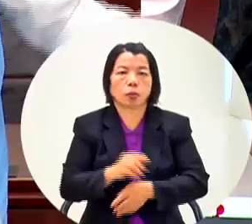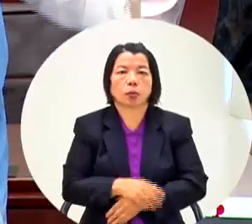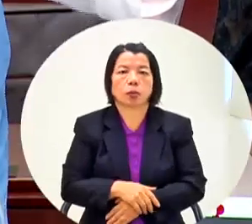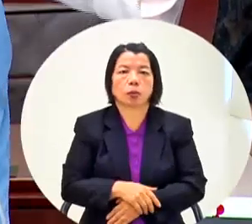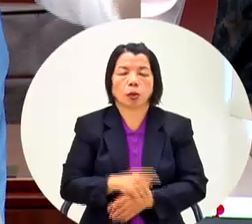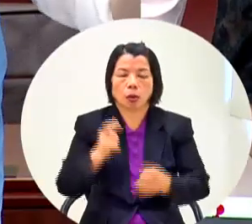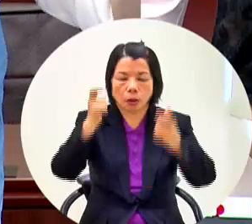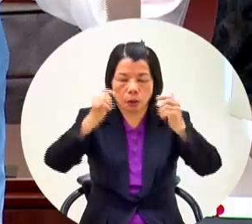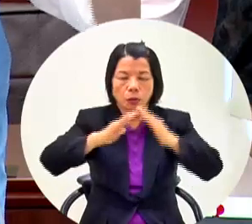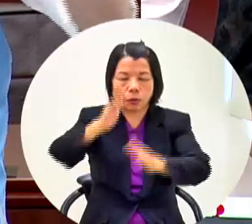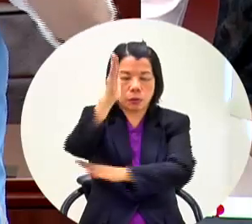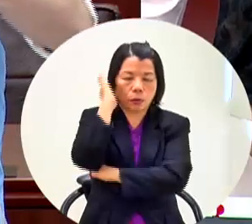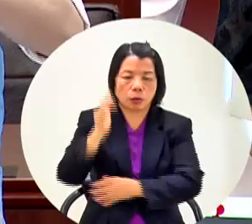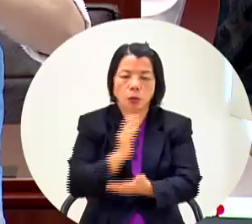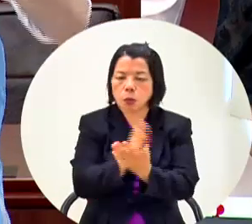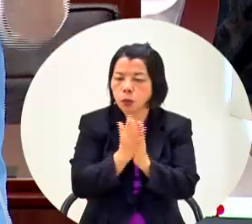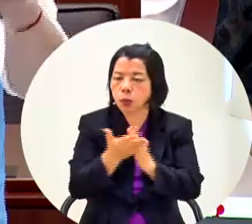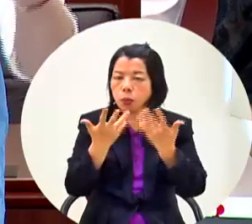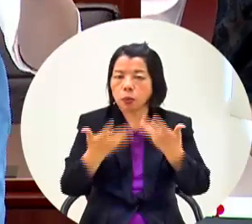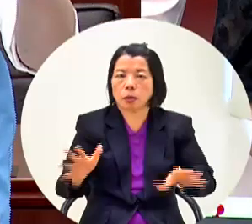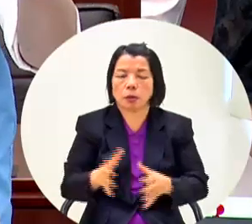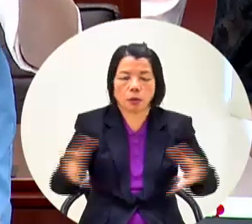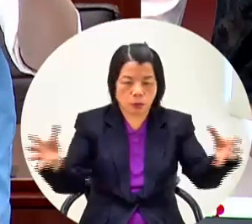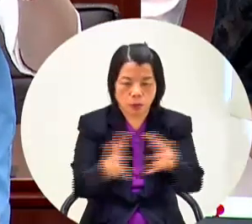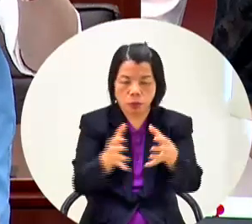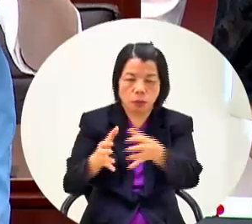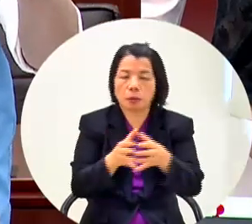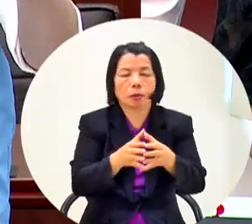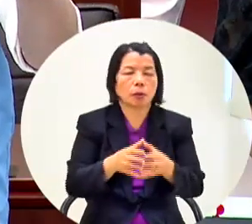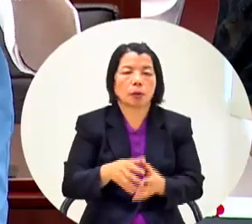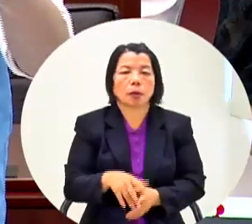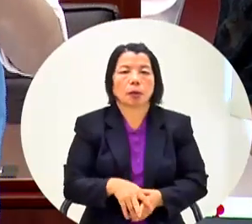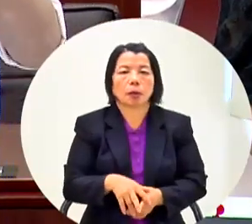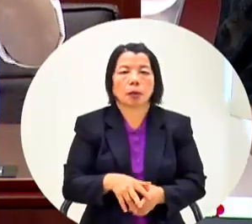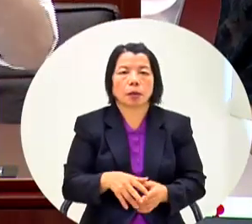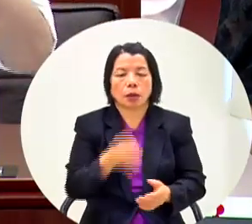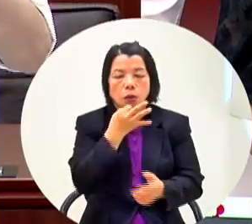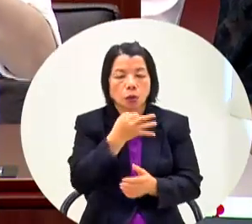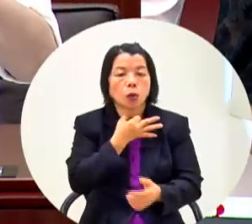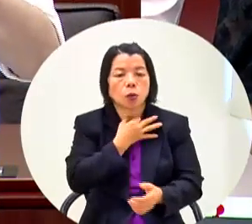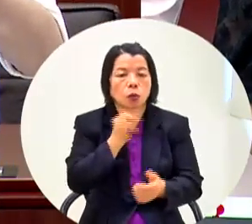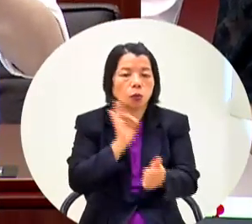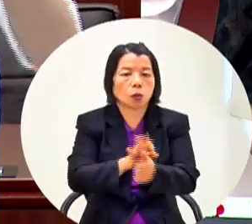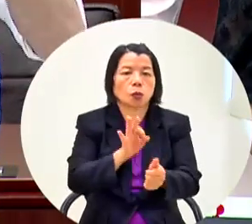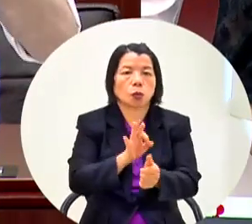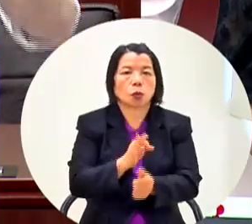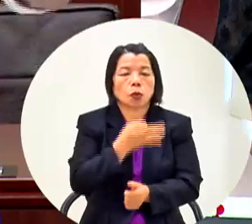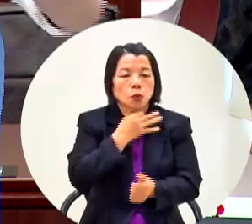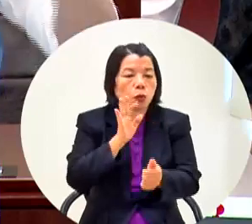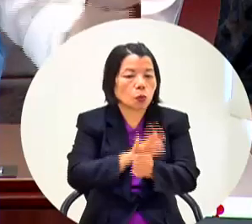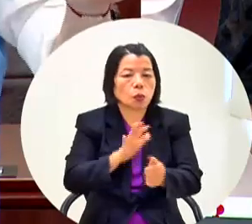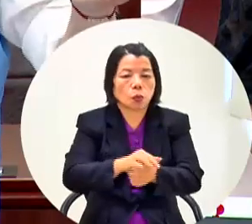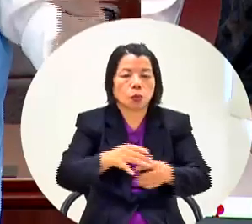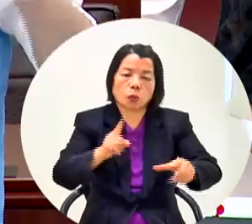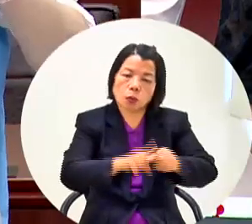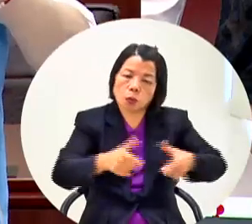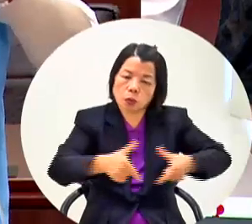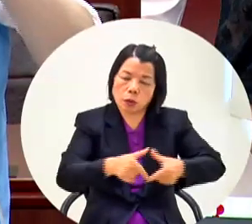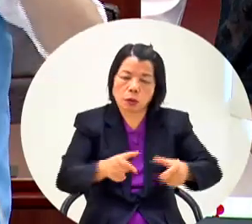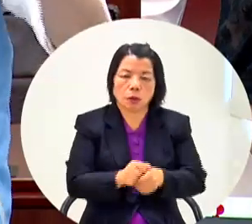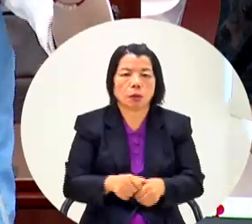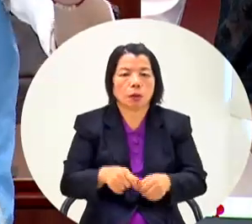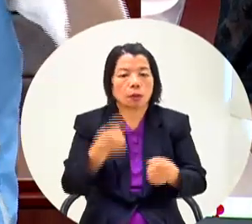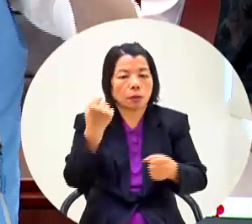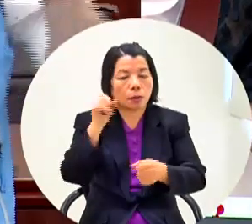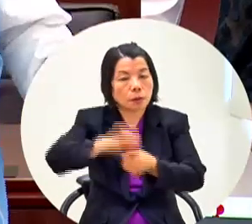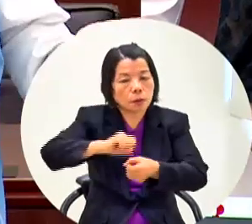政府我们要林林总总结合起来，就叫纾困中心。那透过这个纾困中心，再散到社会